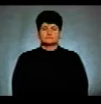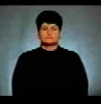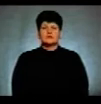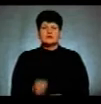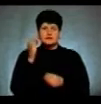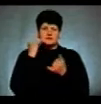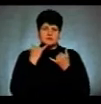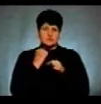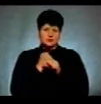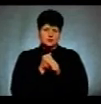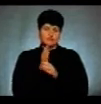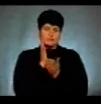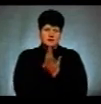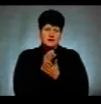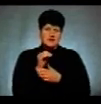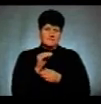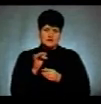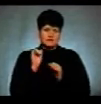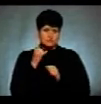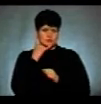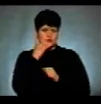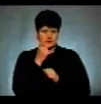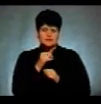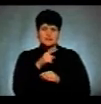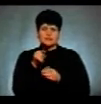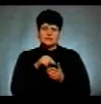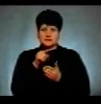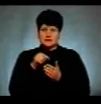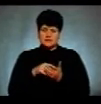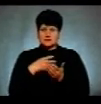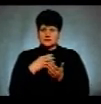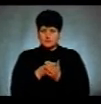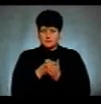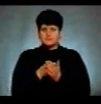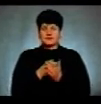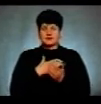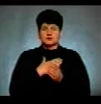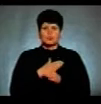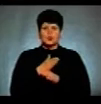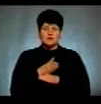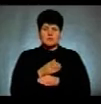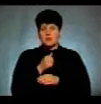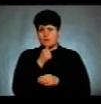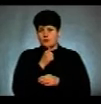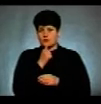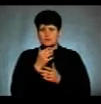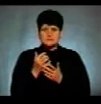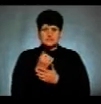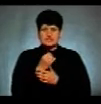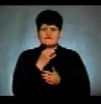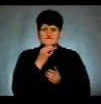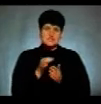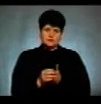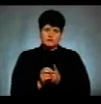Нагадую, ми працюємо у прямому ефірі, тож ви можете зателефонувати та поставити своє запитання нашим гостям, а ми спробуємо знайти